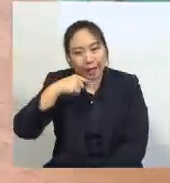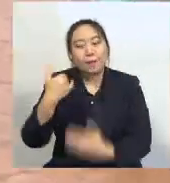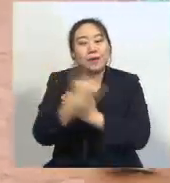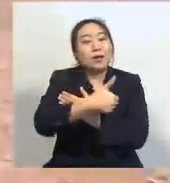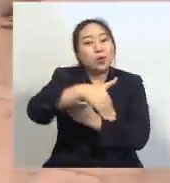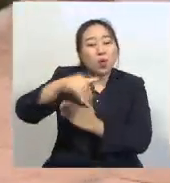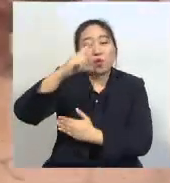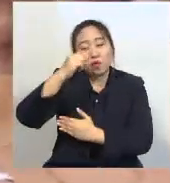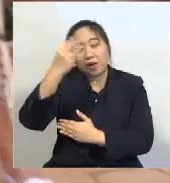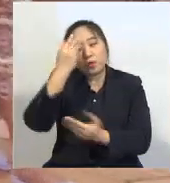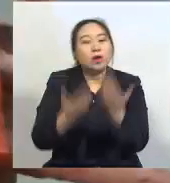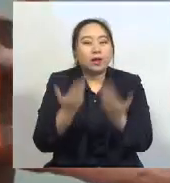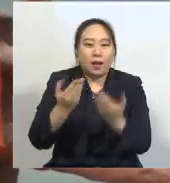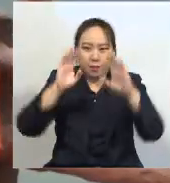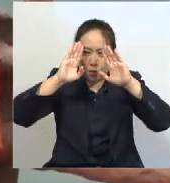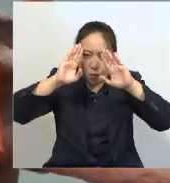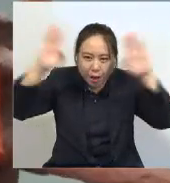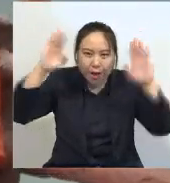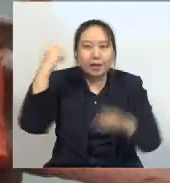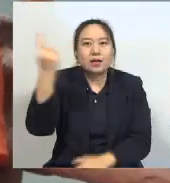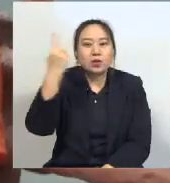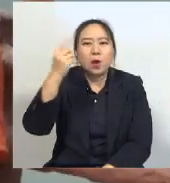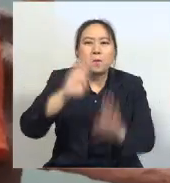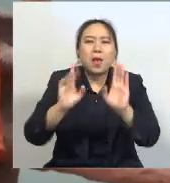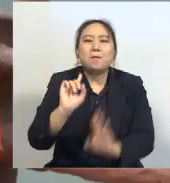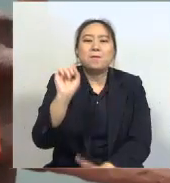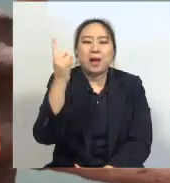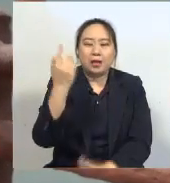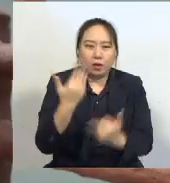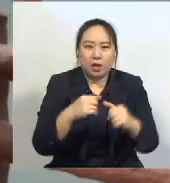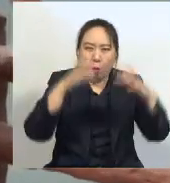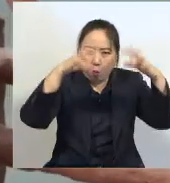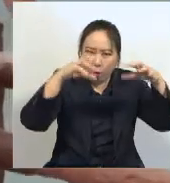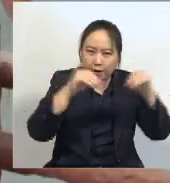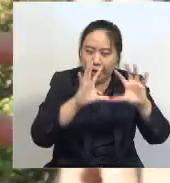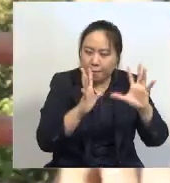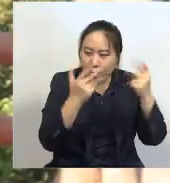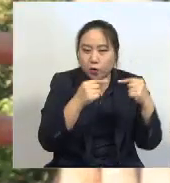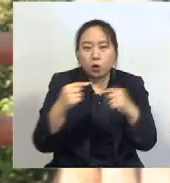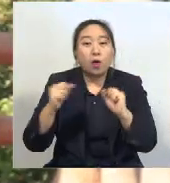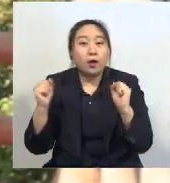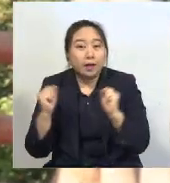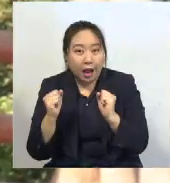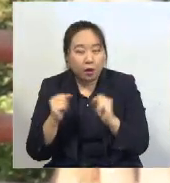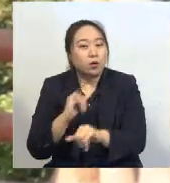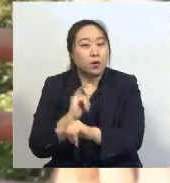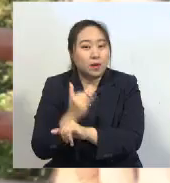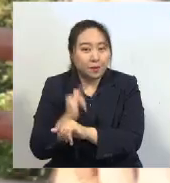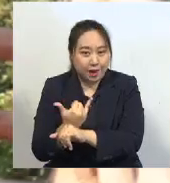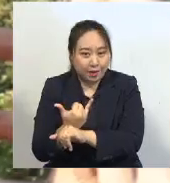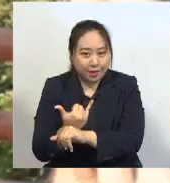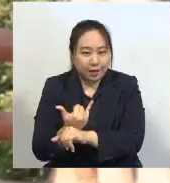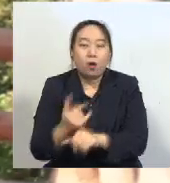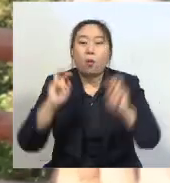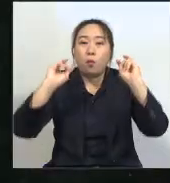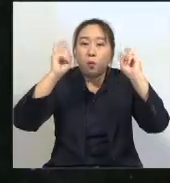มาร่วมเปิดประสบการณ์การท่องเที่ยวในรูปแบบใหม่ในช่วงปลายฝนต้นหนาวไปจนถึงเทศกาลต้อนรับปีใหม่นี้ภายใต้แ